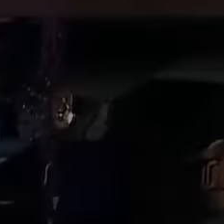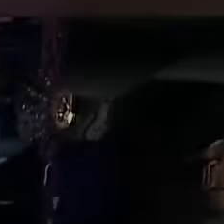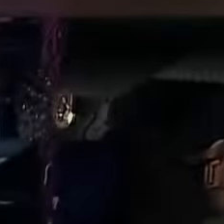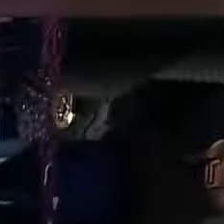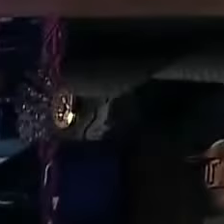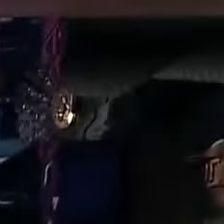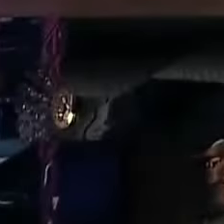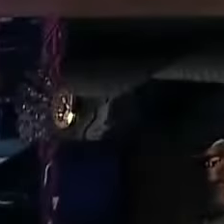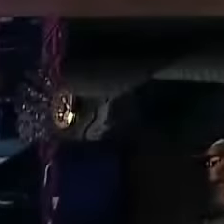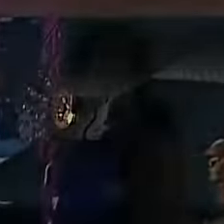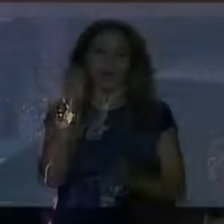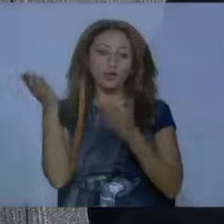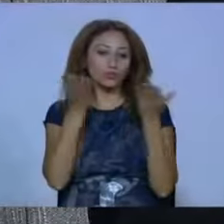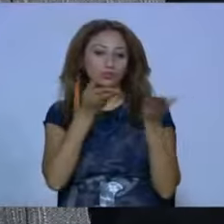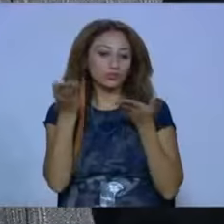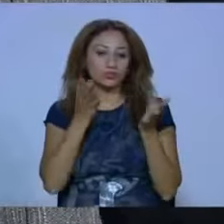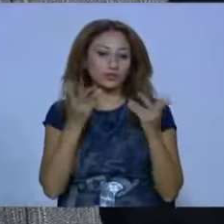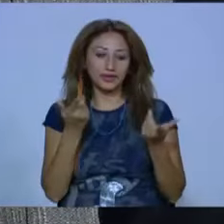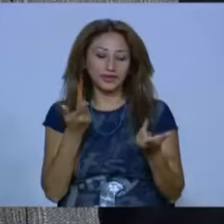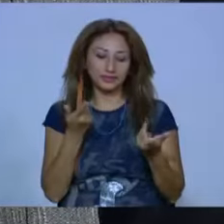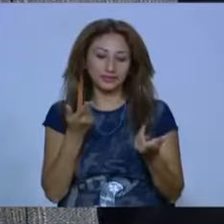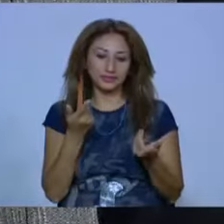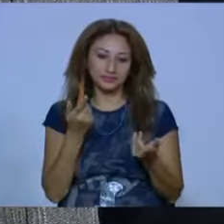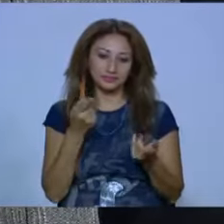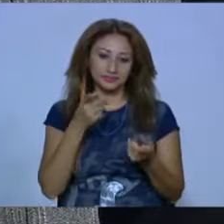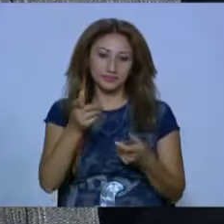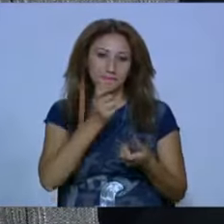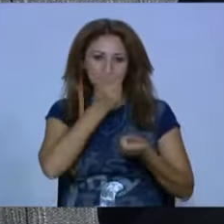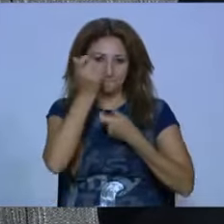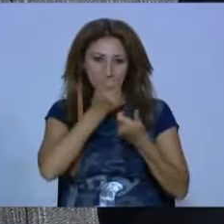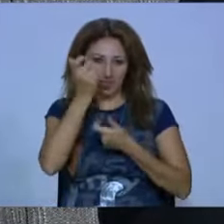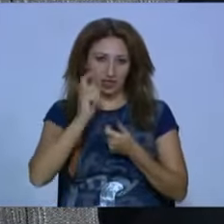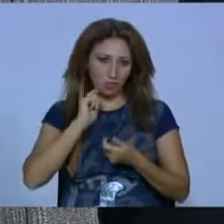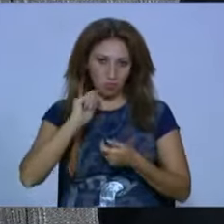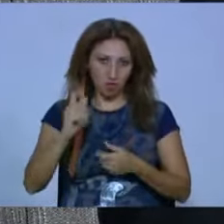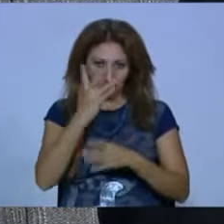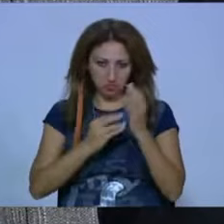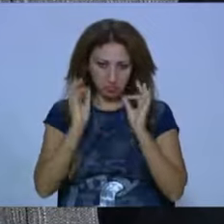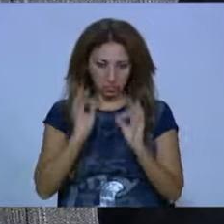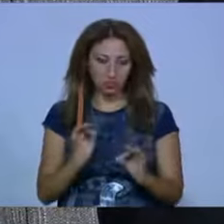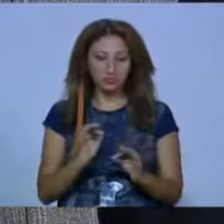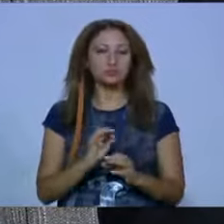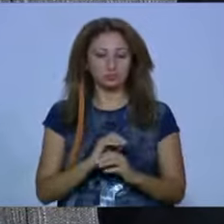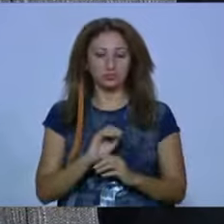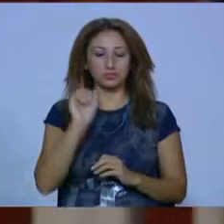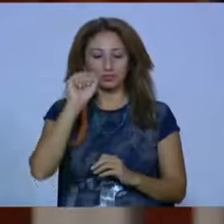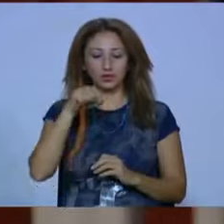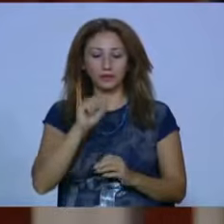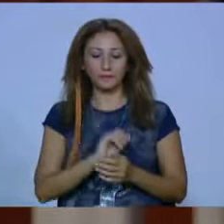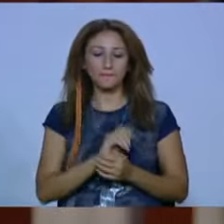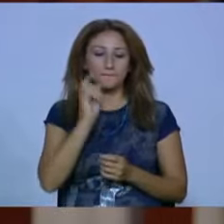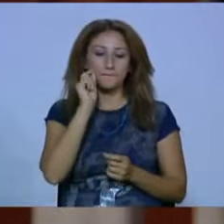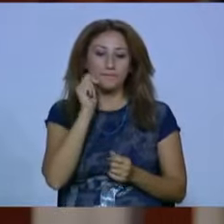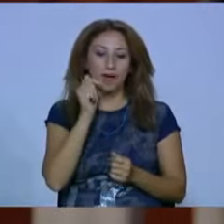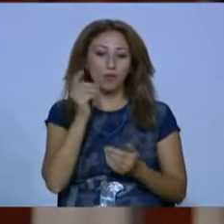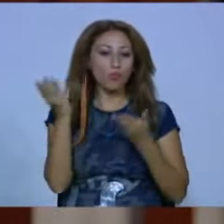علاقته بقى بالوالد كان شكلها ايه بقى؟ يعني انا عارف انتم من بني مزار. من بني مزار من منيا. منيا. مظبوط. علاقته بالوالد ايه